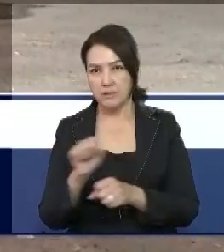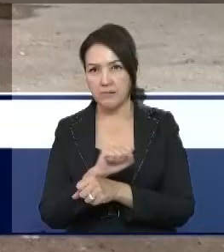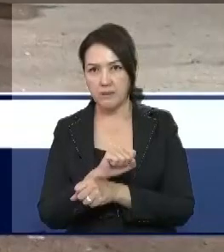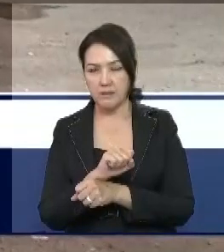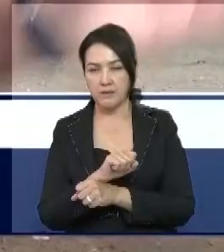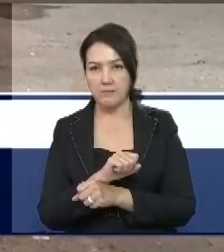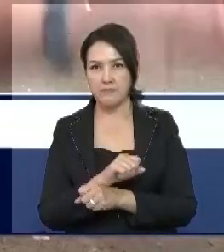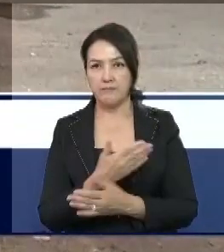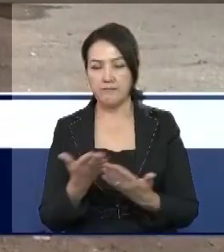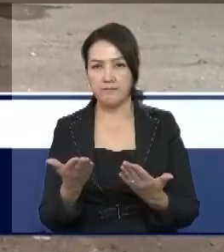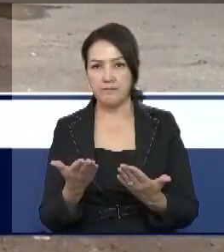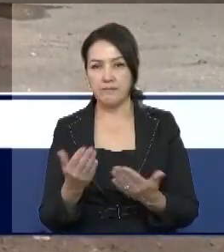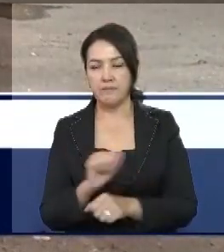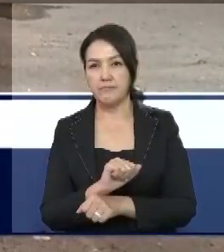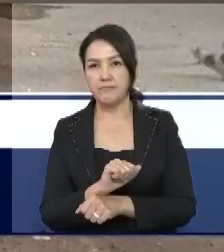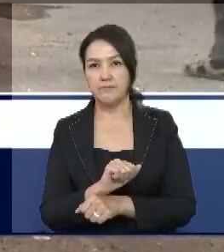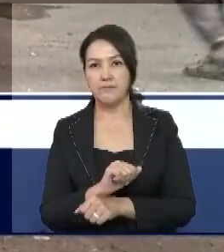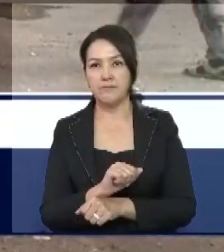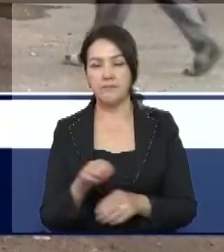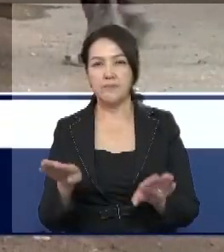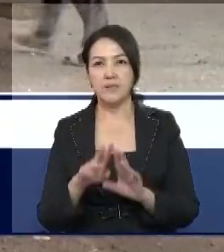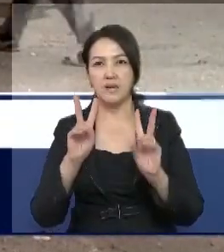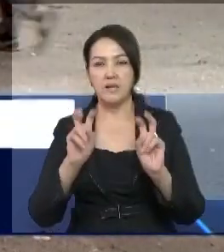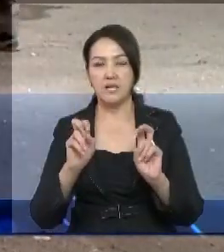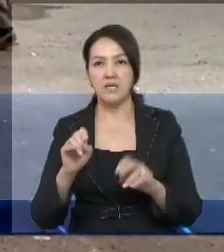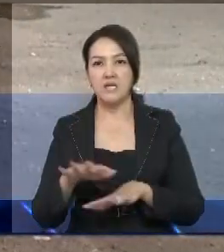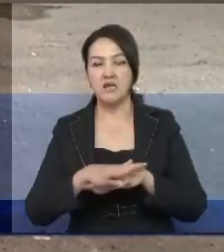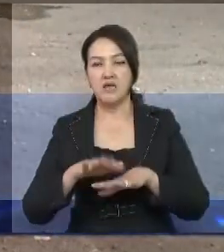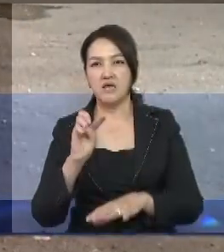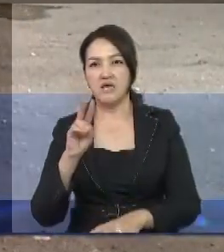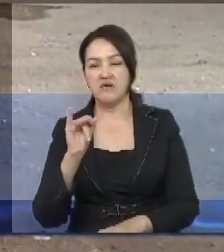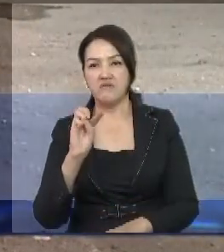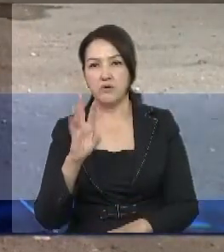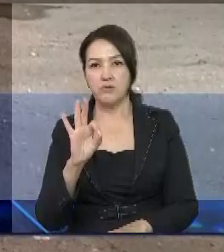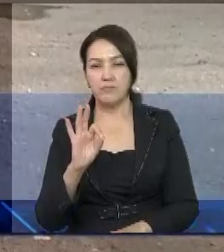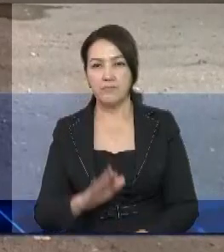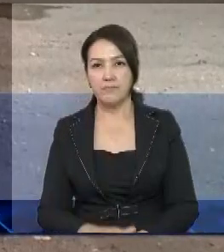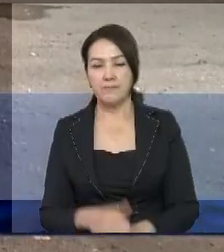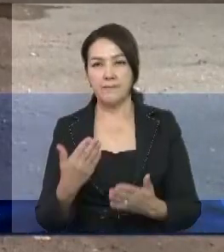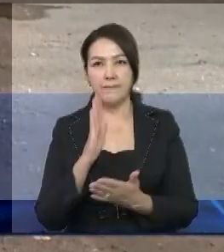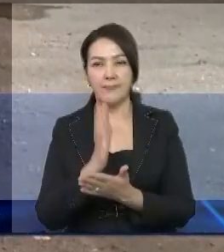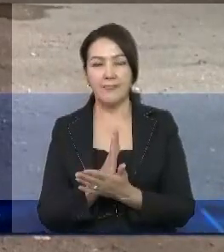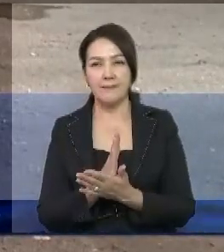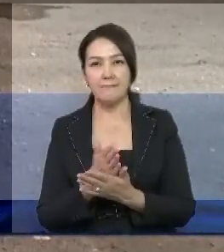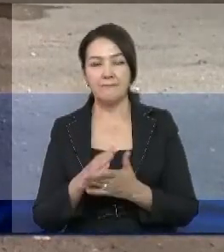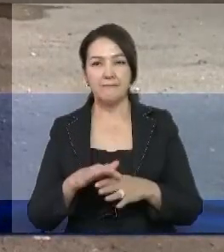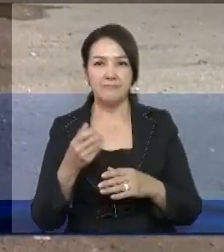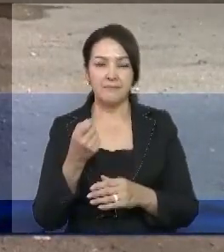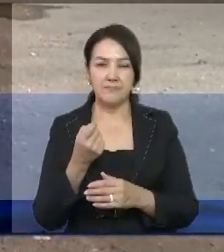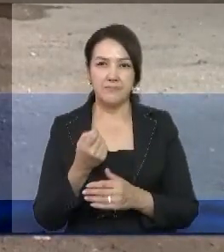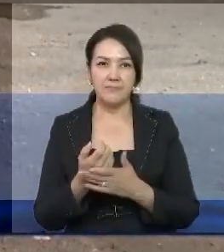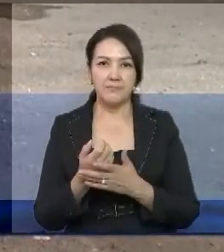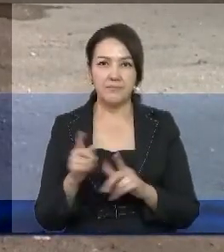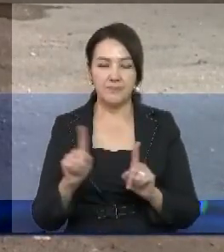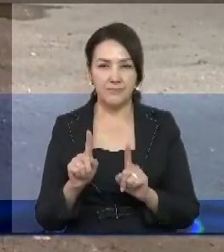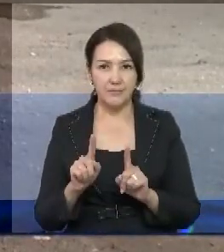они, эта техника предусмотрена под них, называется евроконтейнеры. Но есть там небольшие нюансы.